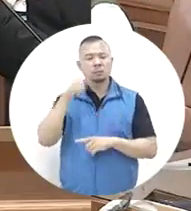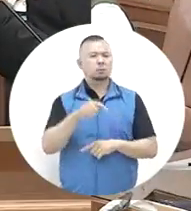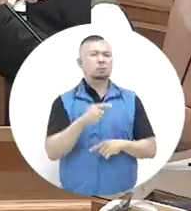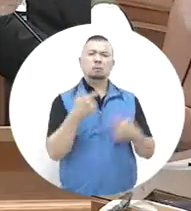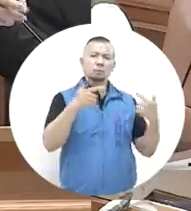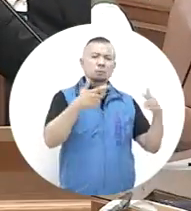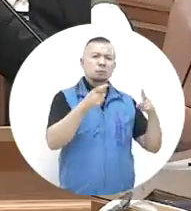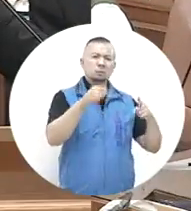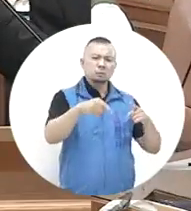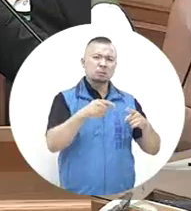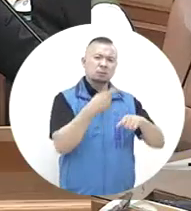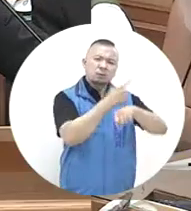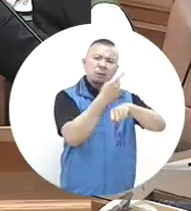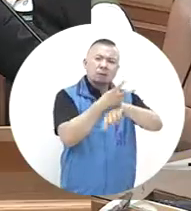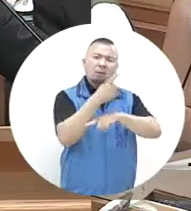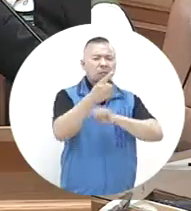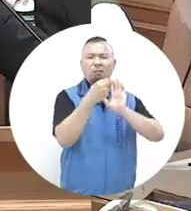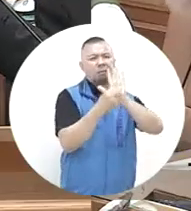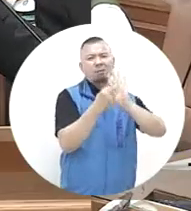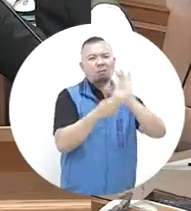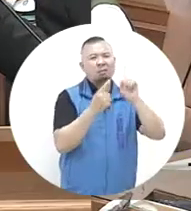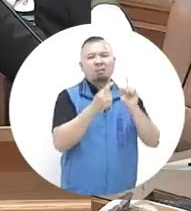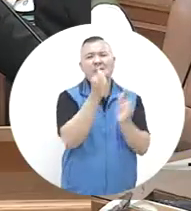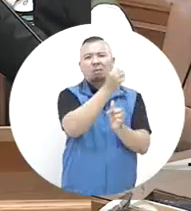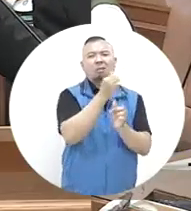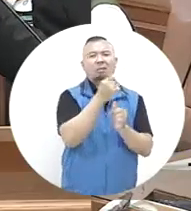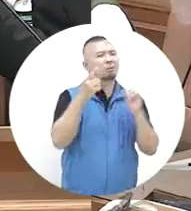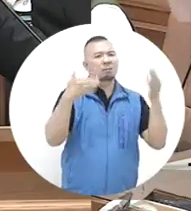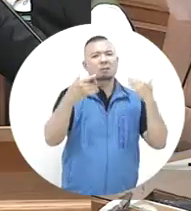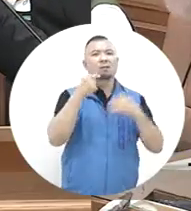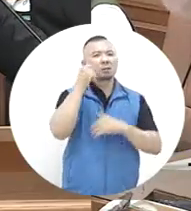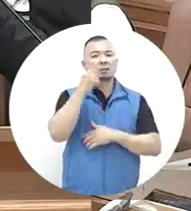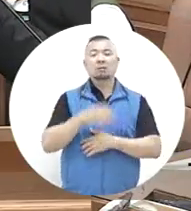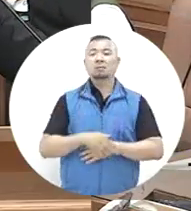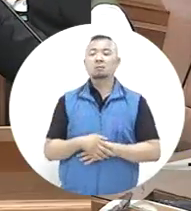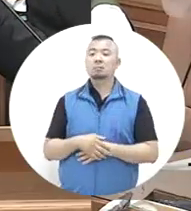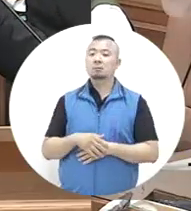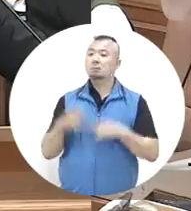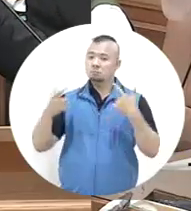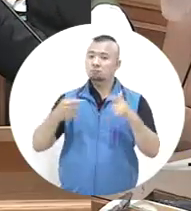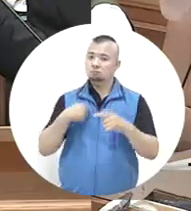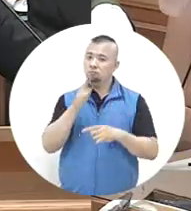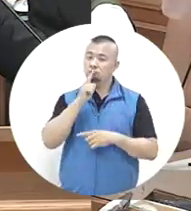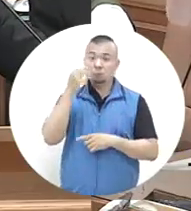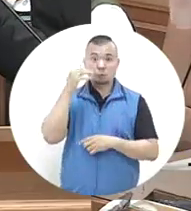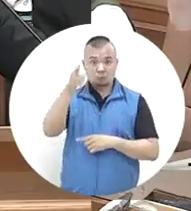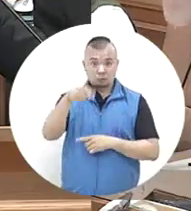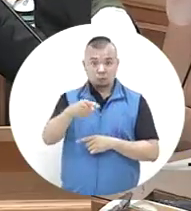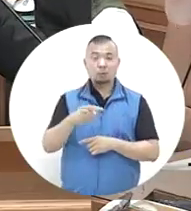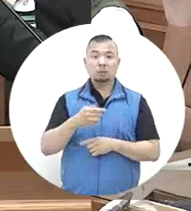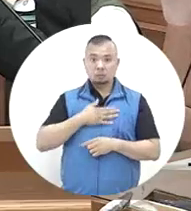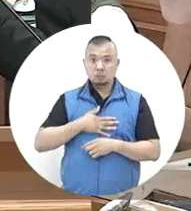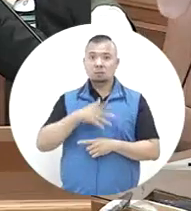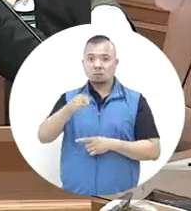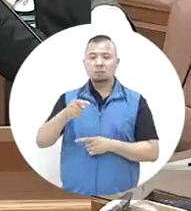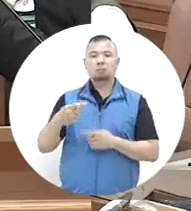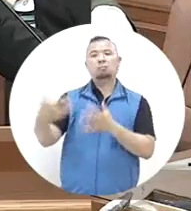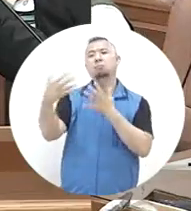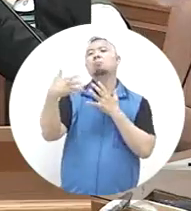钟两分钟可以说的。 我的意思是说， 让他表达清楚 吧。你知道的部分就由你来执行，来打；不懂